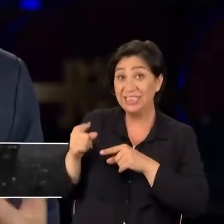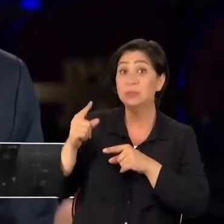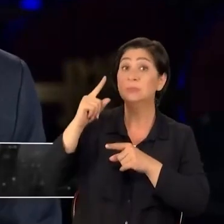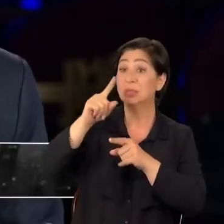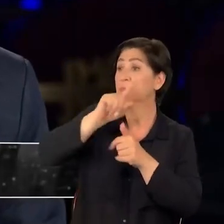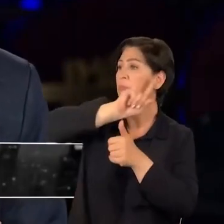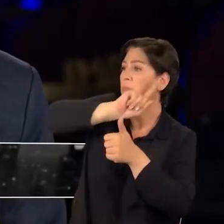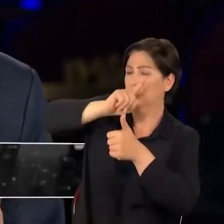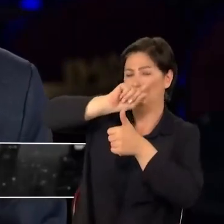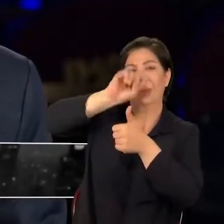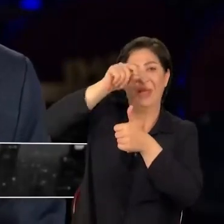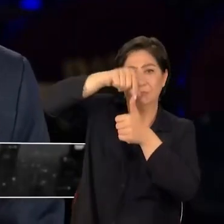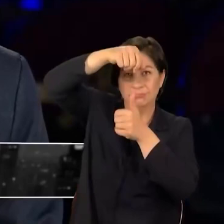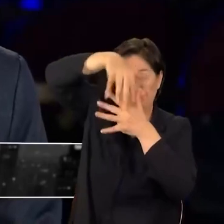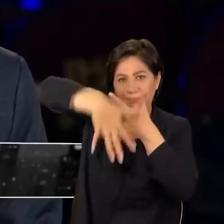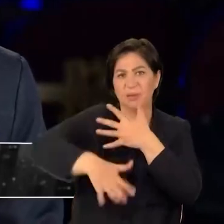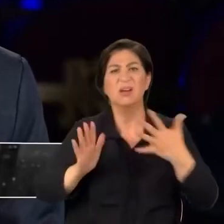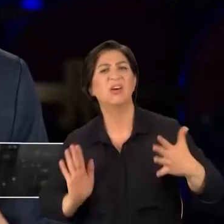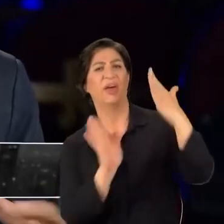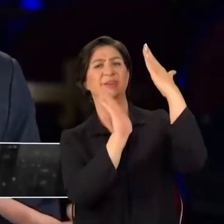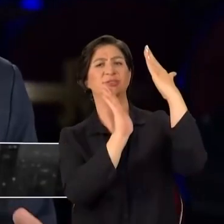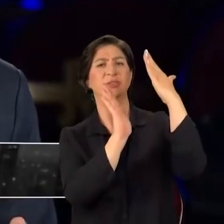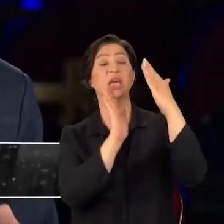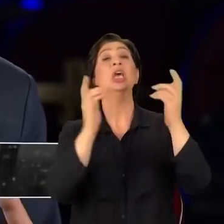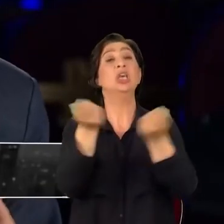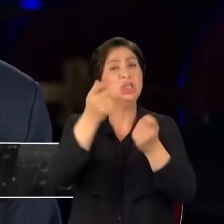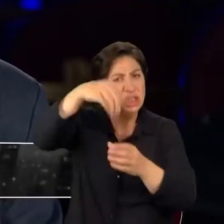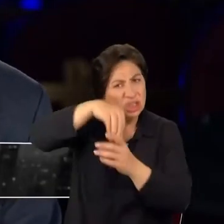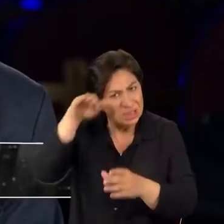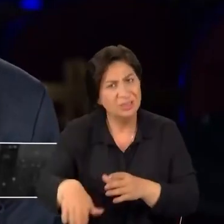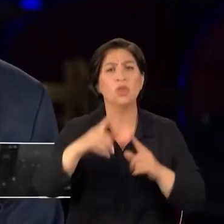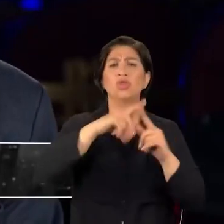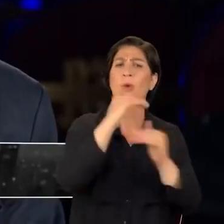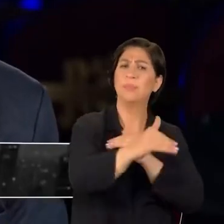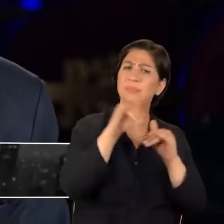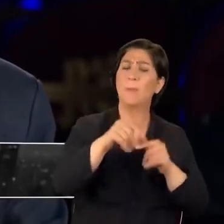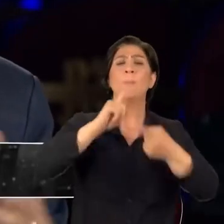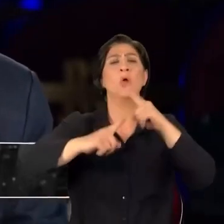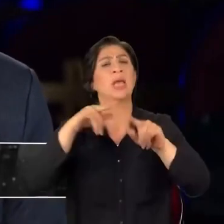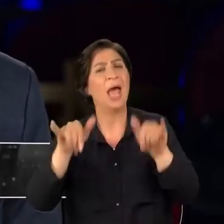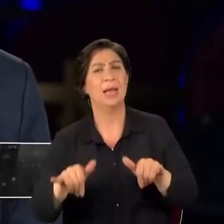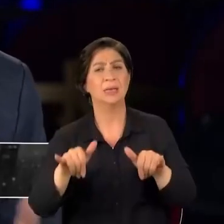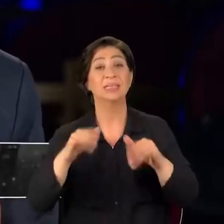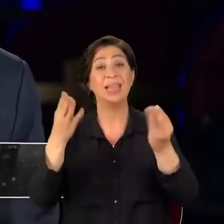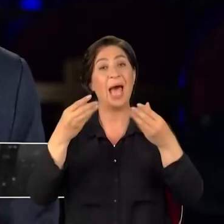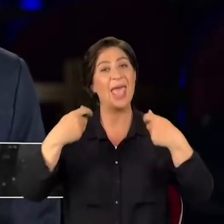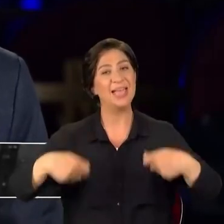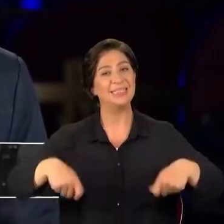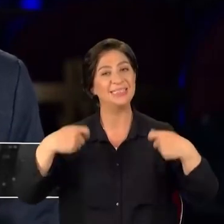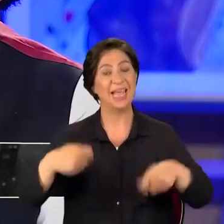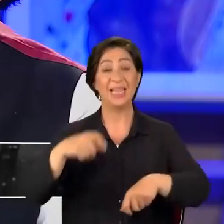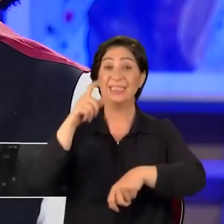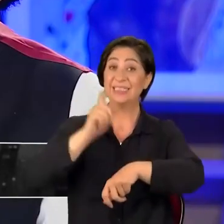düzene karşı. Bu iş hayatı için de böyle, toplumsal hayat için de böyle, siyaset için de böyle. Daha esnek, daha